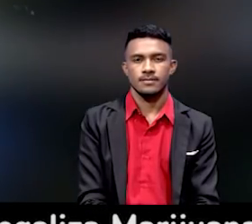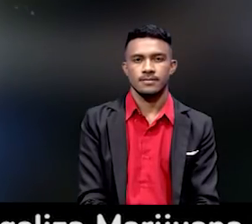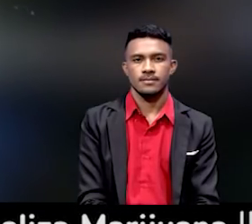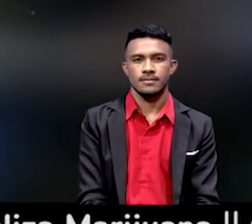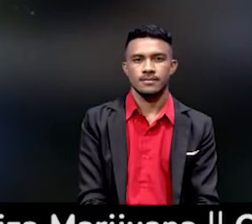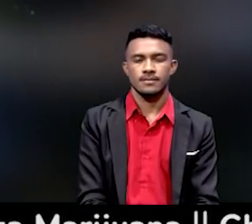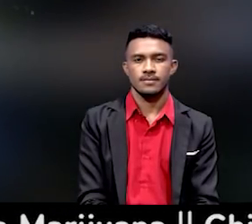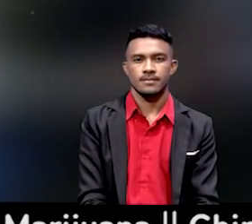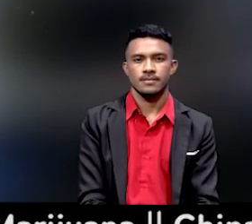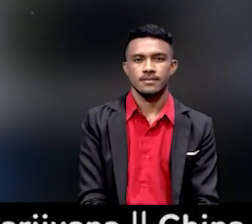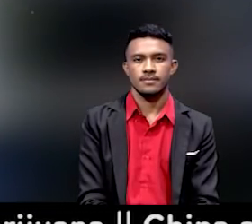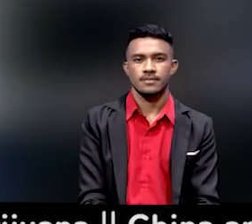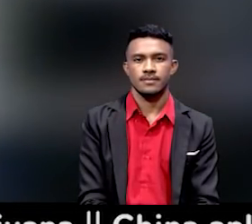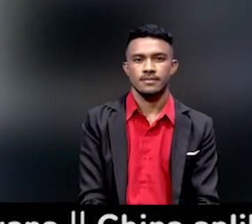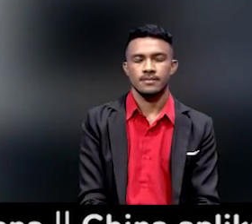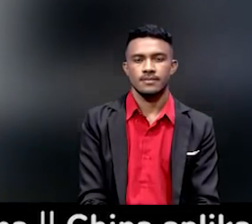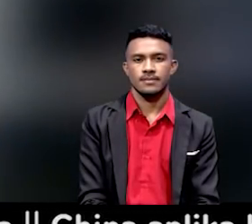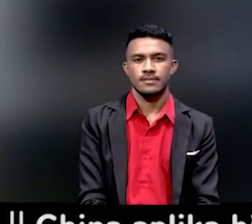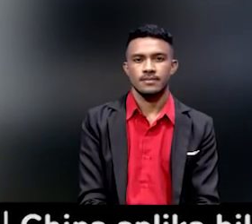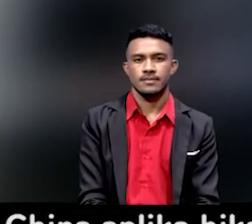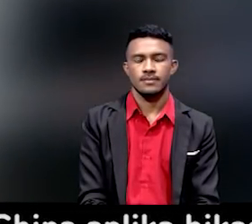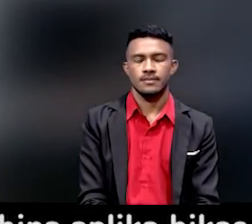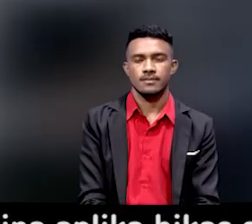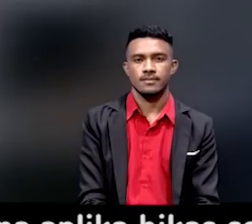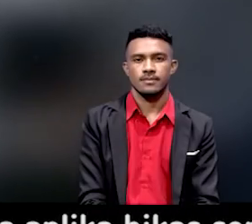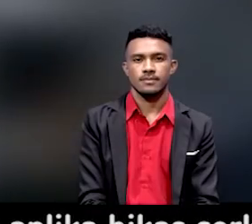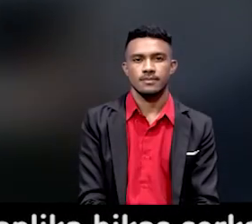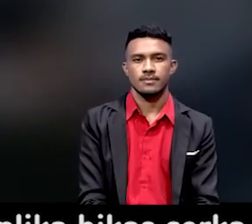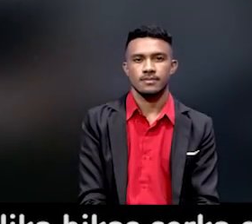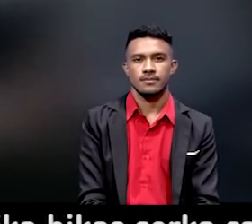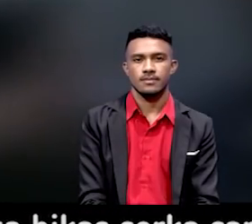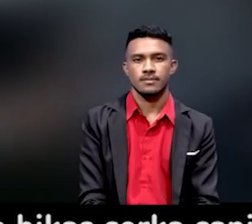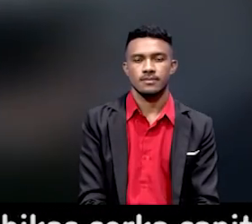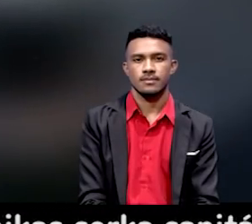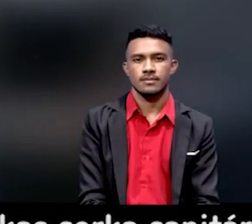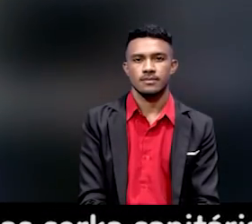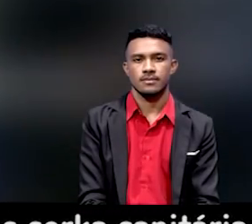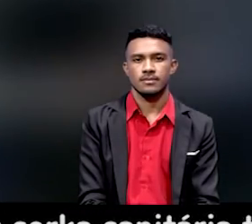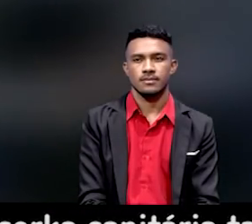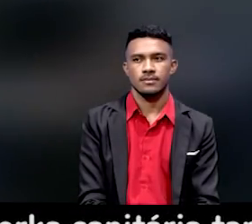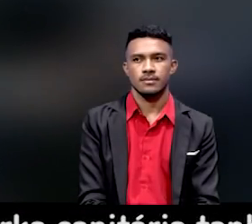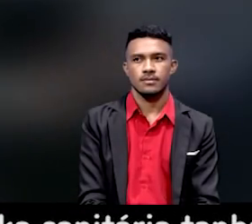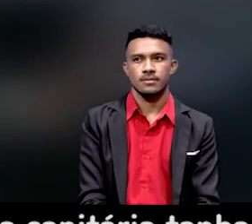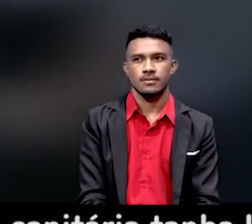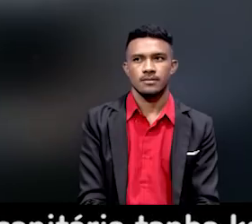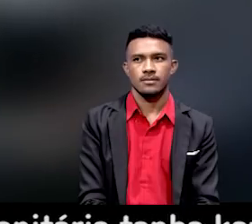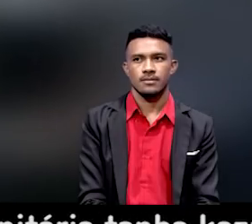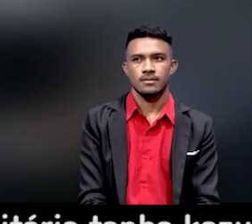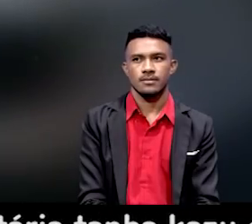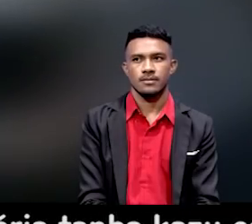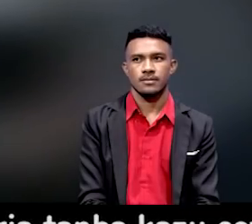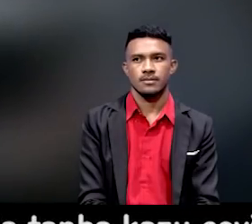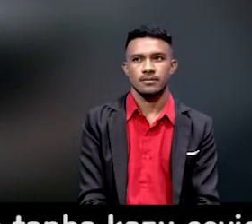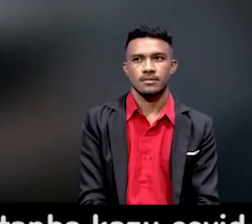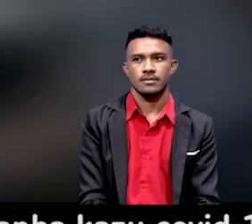adiós. Es que quiero equipaje para tan largo viaje, las penas